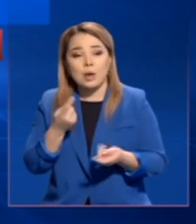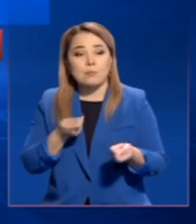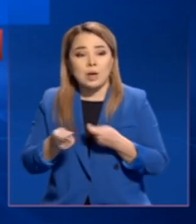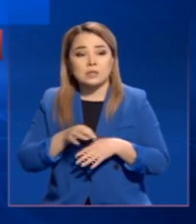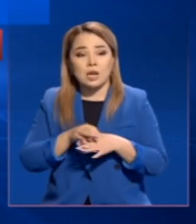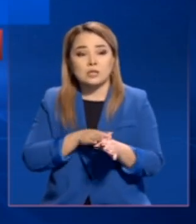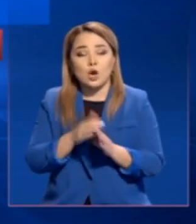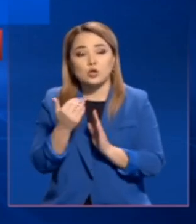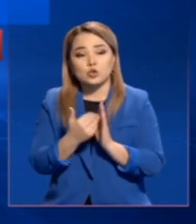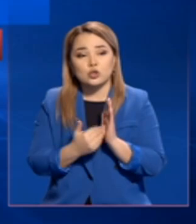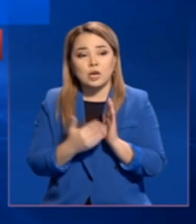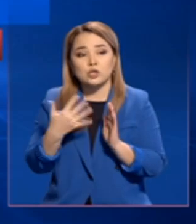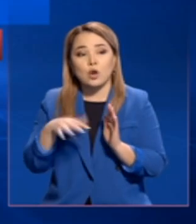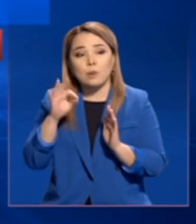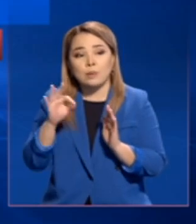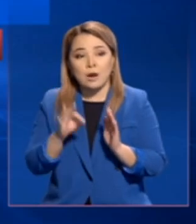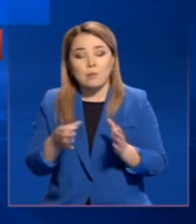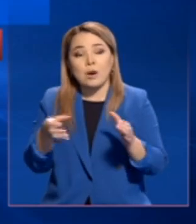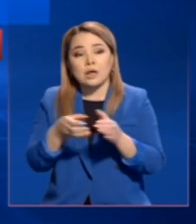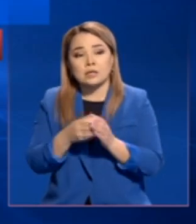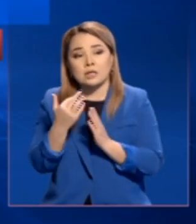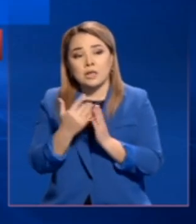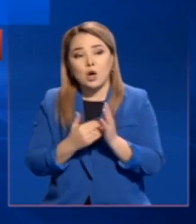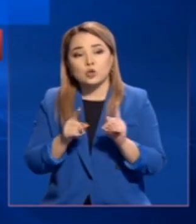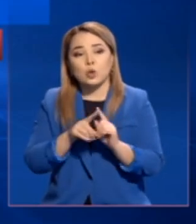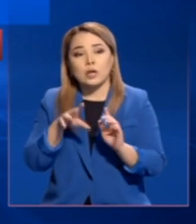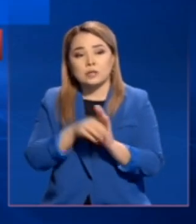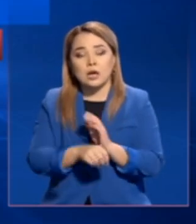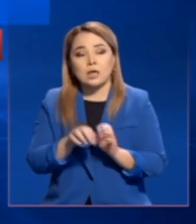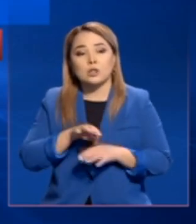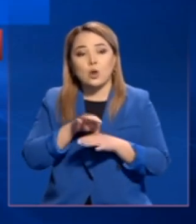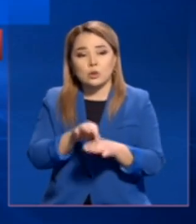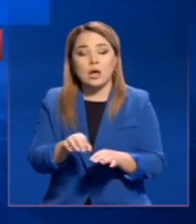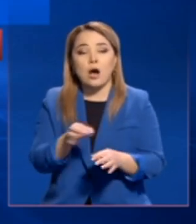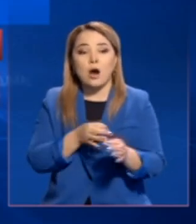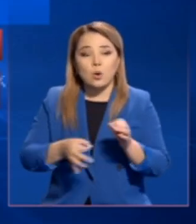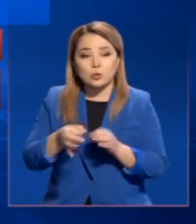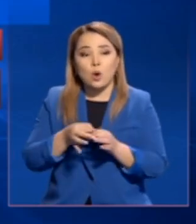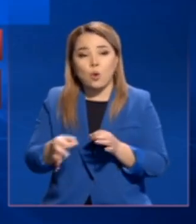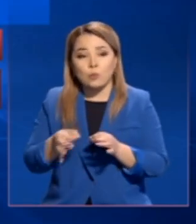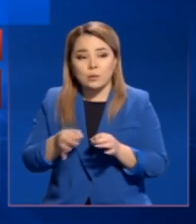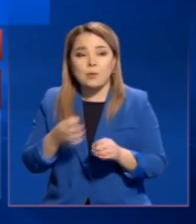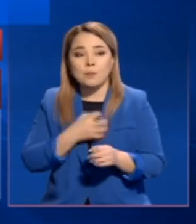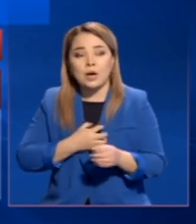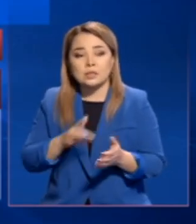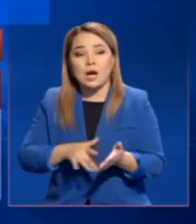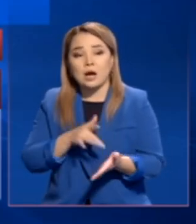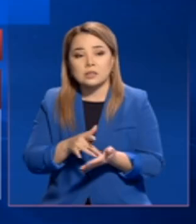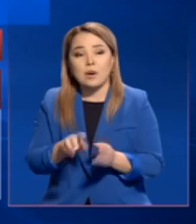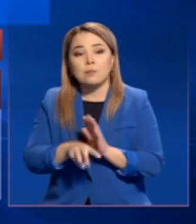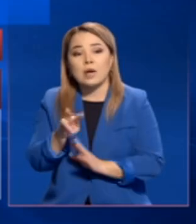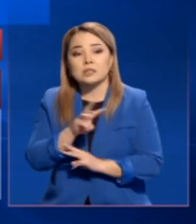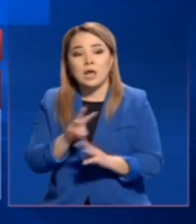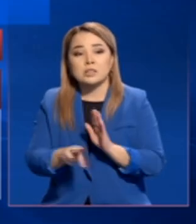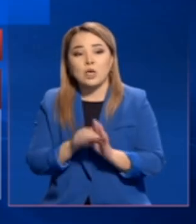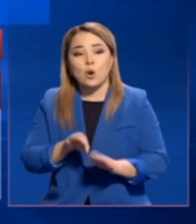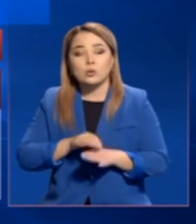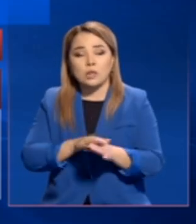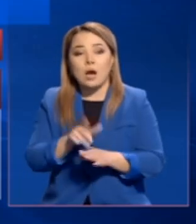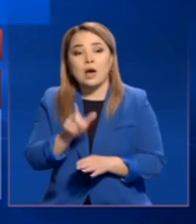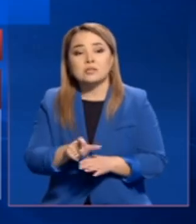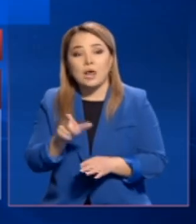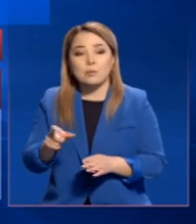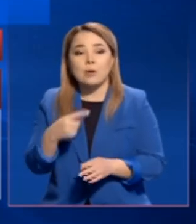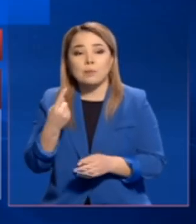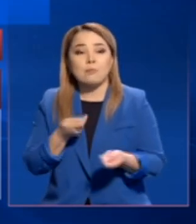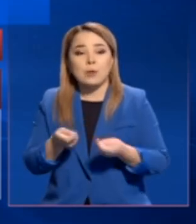жүйе арқылы, 50% партиялық тізім бойынша өтеді. Ал аудан және облыстық маңызы бар қалалардағы мәслихат сайлауында азаматтар